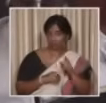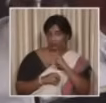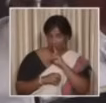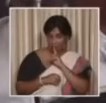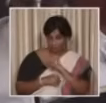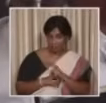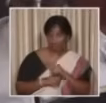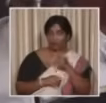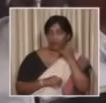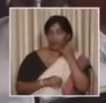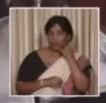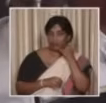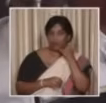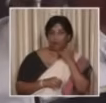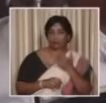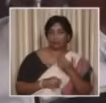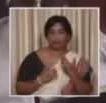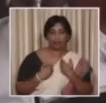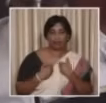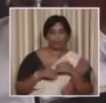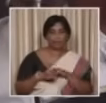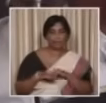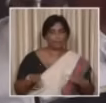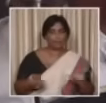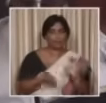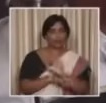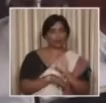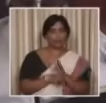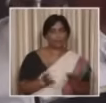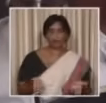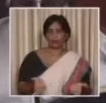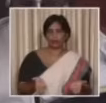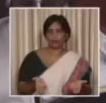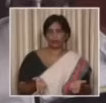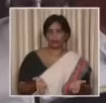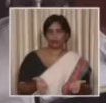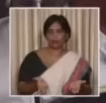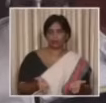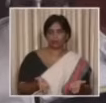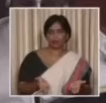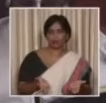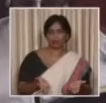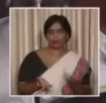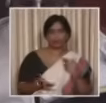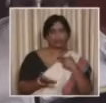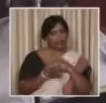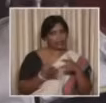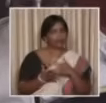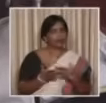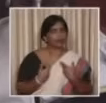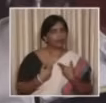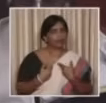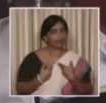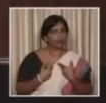කිව්වා දුරකථන සම්බන්ධයෙන් අපේ මේසෙ උඩ කම්පියුටරයක් තියෙනවා හරි අපි මේ කියවන්නේ බෑ හරි